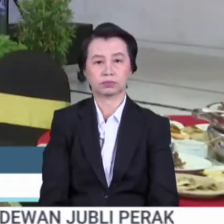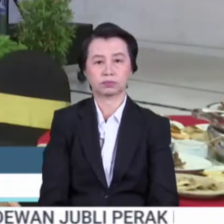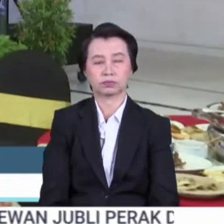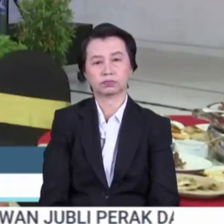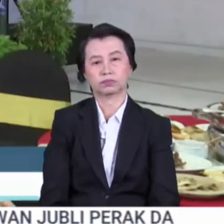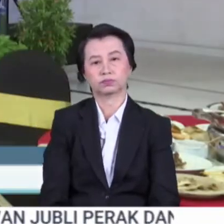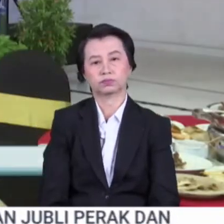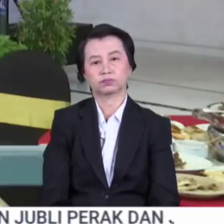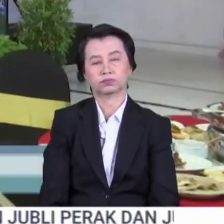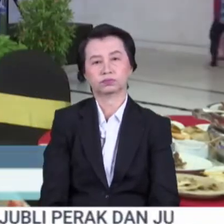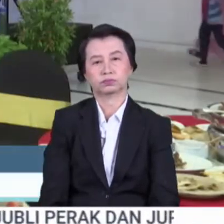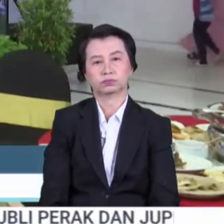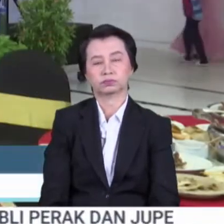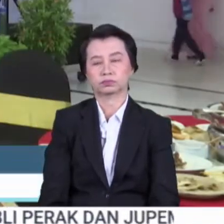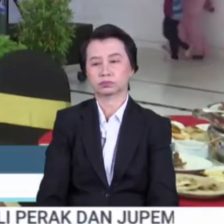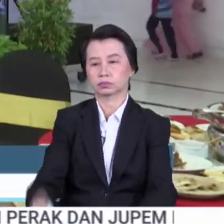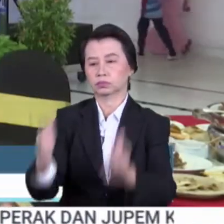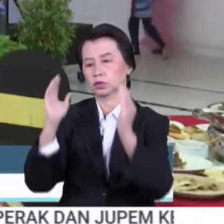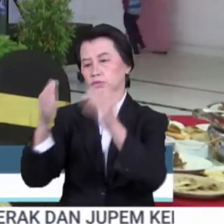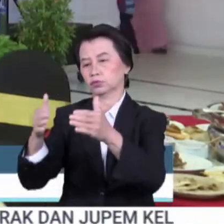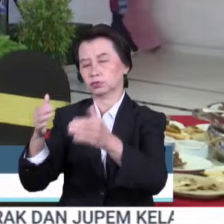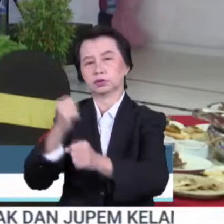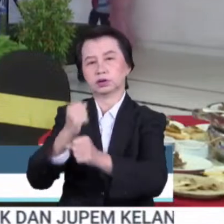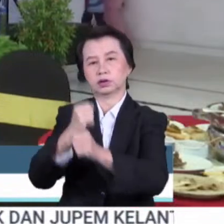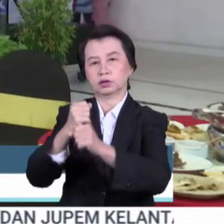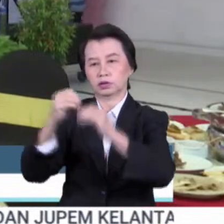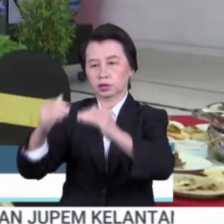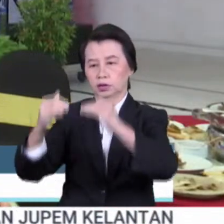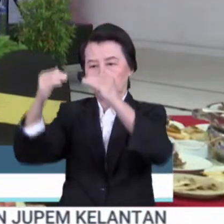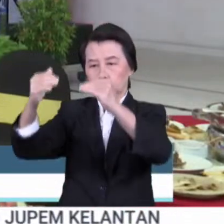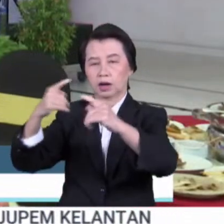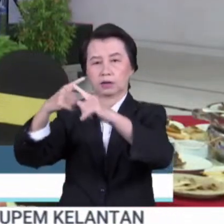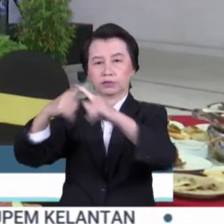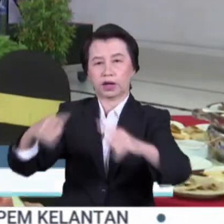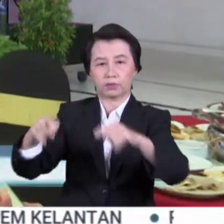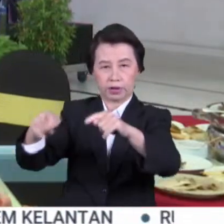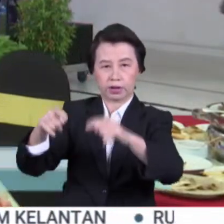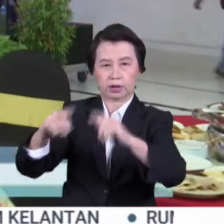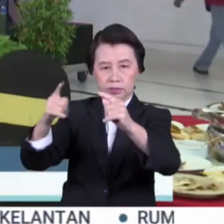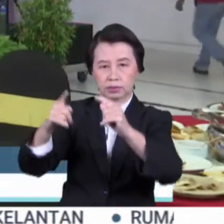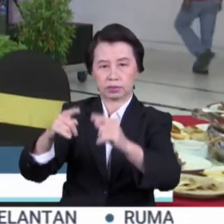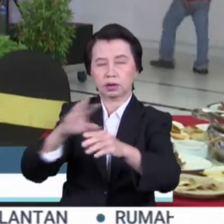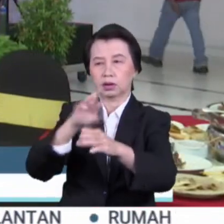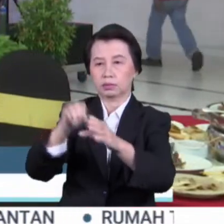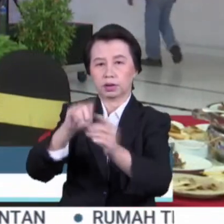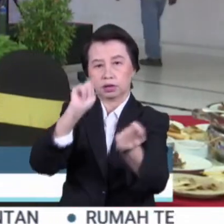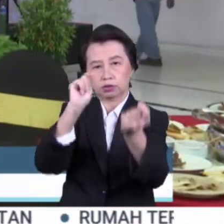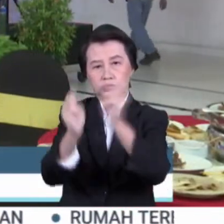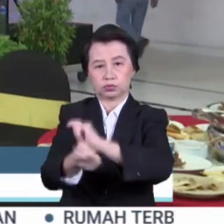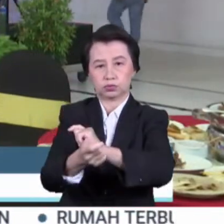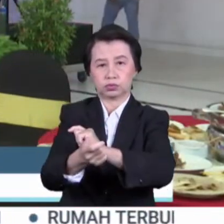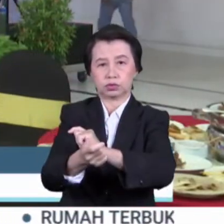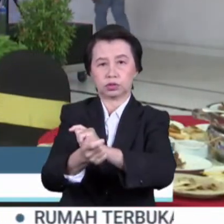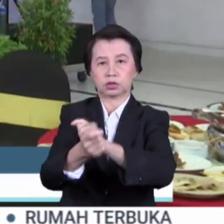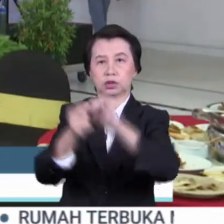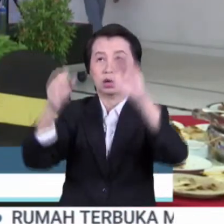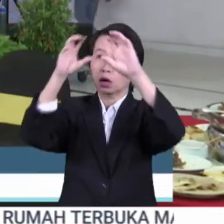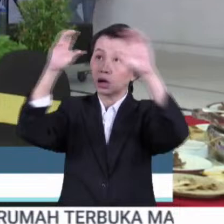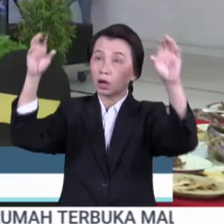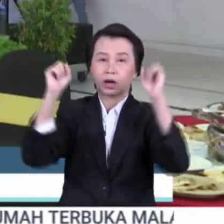Antara skop kerja naik taraf Dewan 5 adalah melibatkan penukaran sistem penghawa dingin,